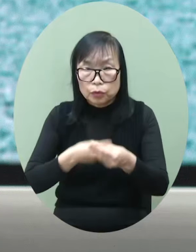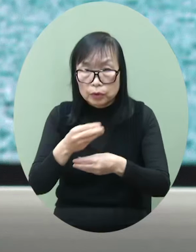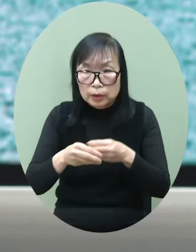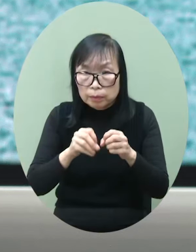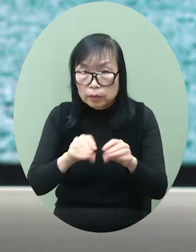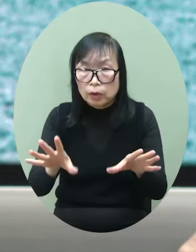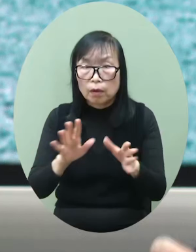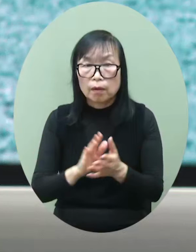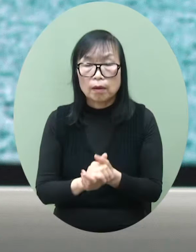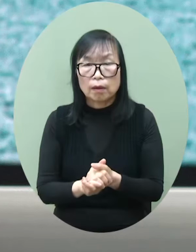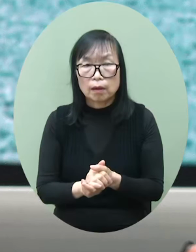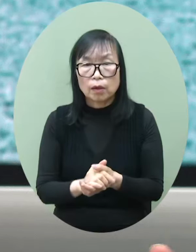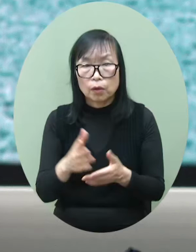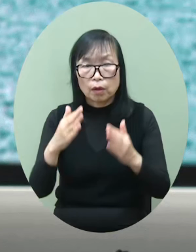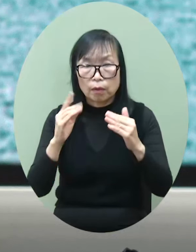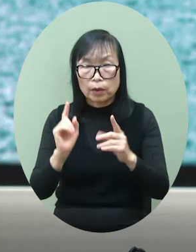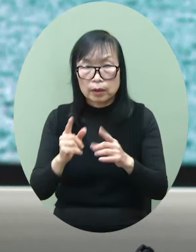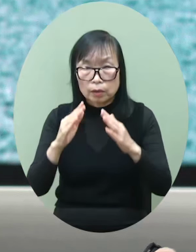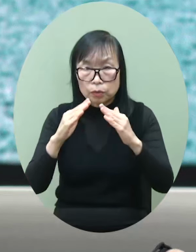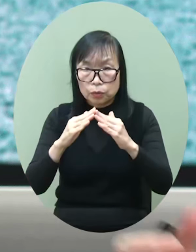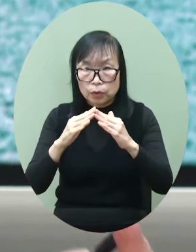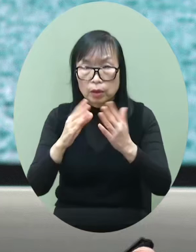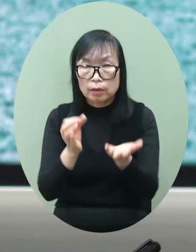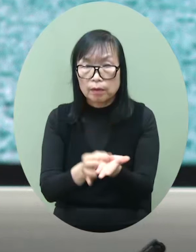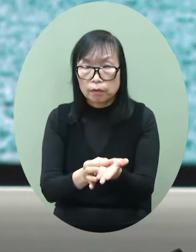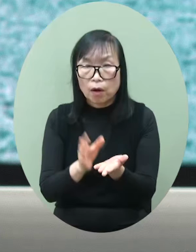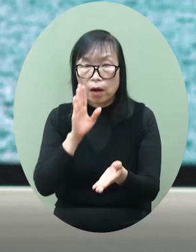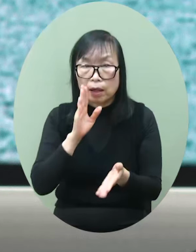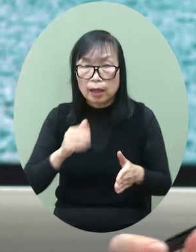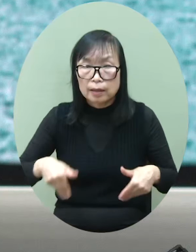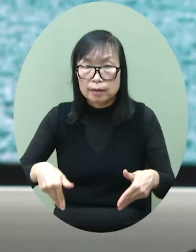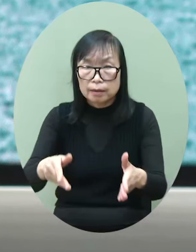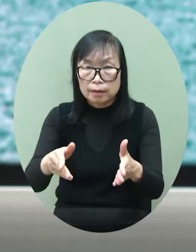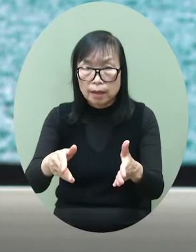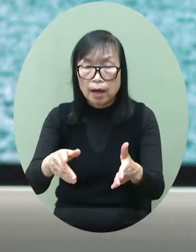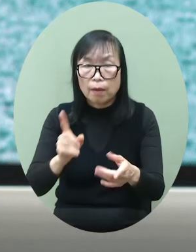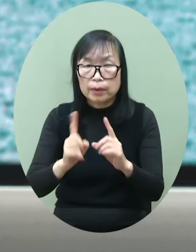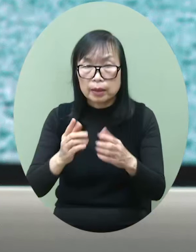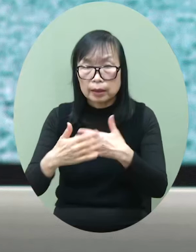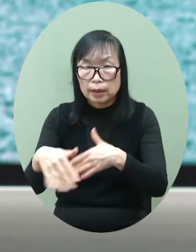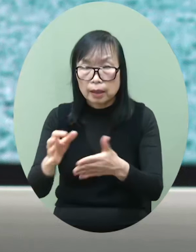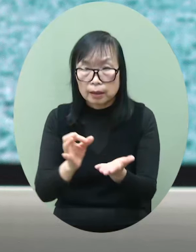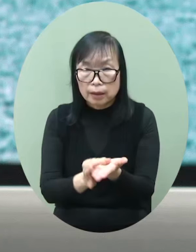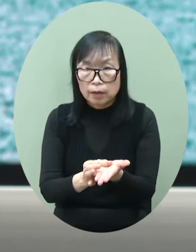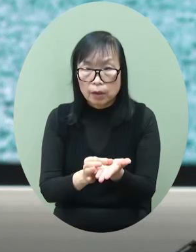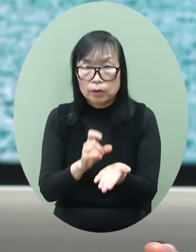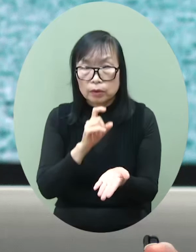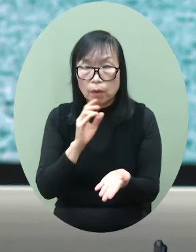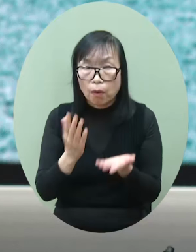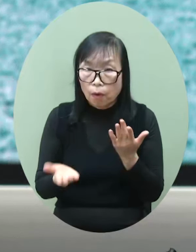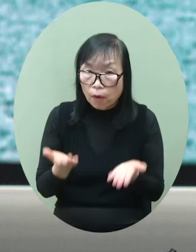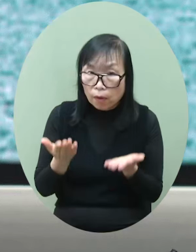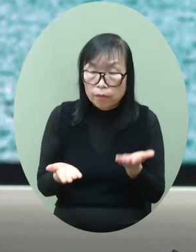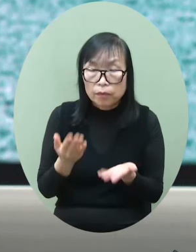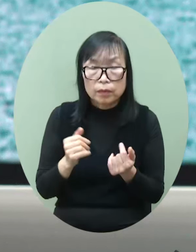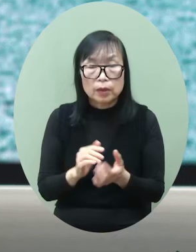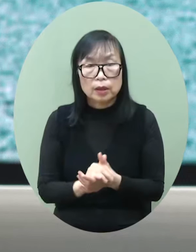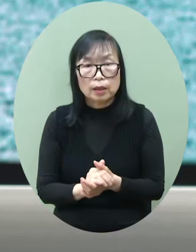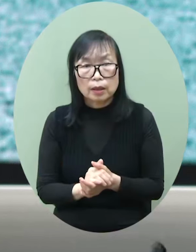當然他住的地方他去街市或者其他地方都有可能的這是其中一個